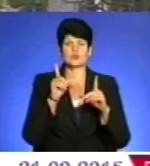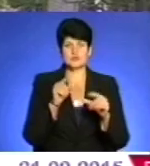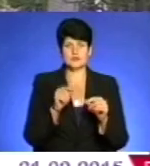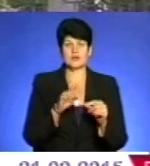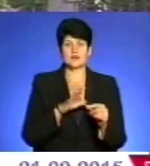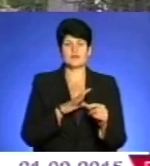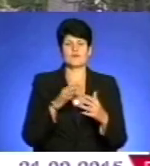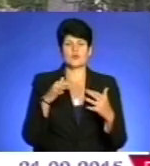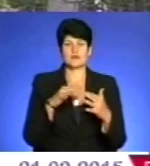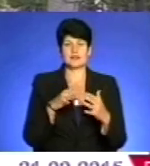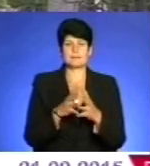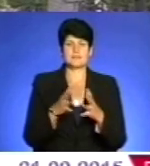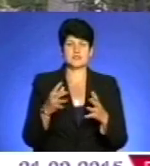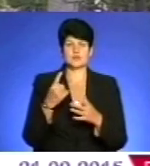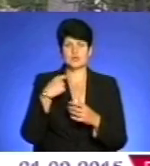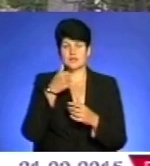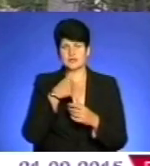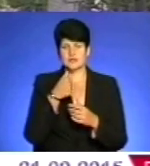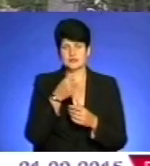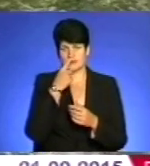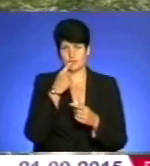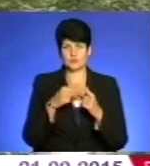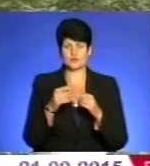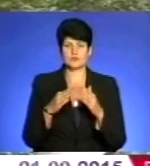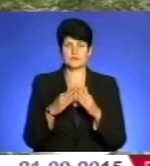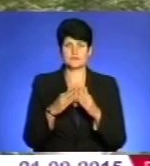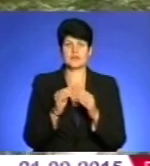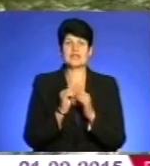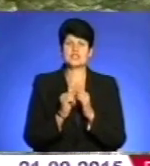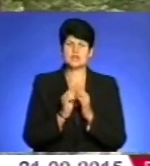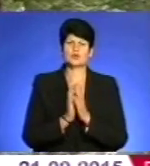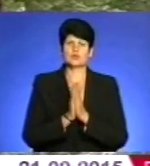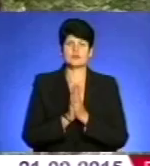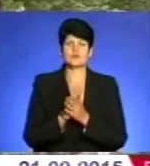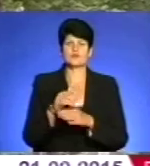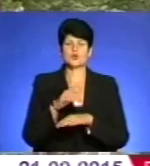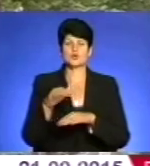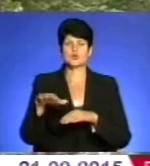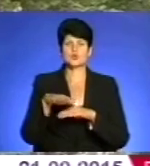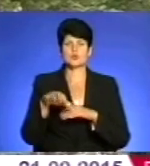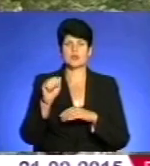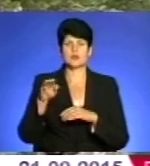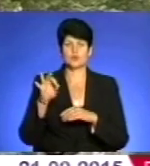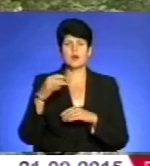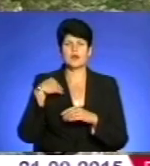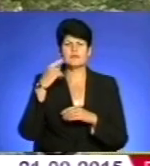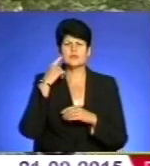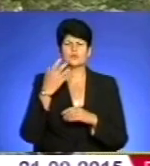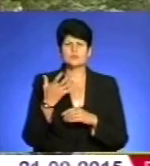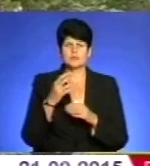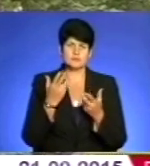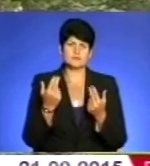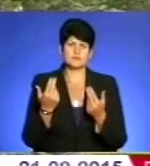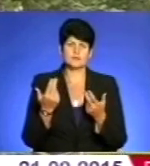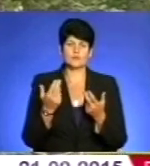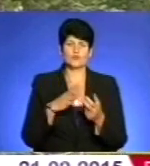більше року. Щойно повернулися додому. Чи часто молилися в зоні? Звісно, звичайно. Як ви думаєте, віночок?